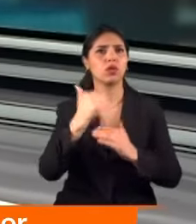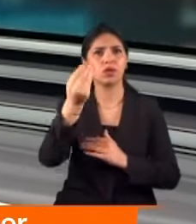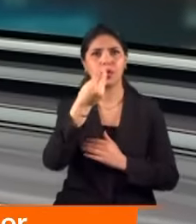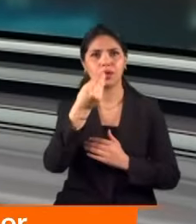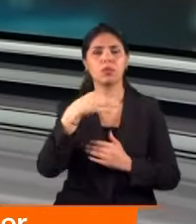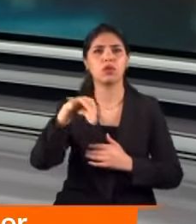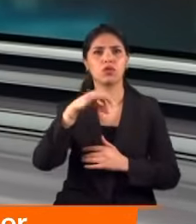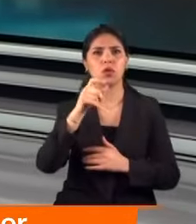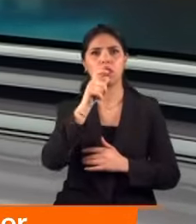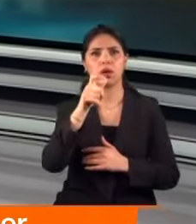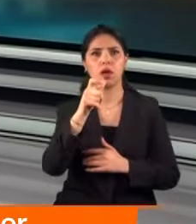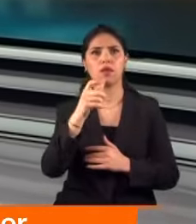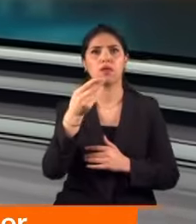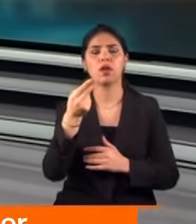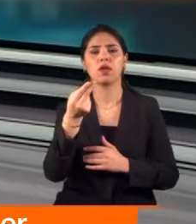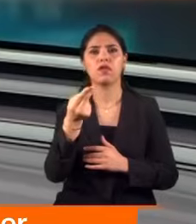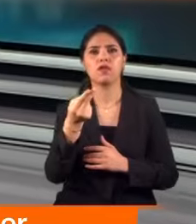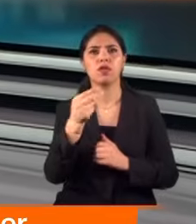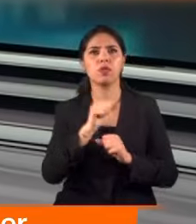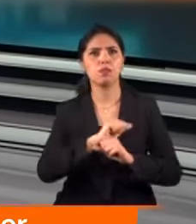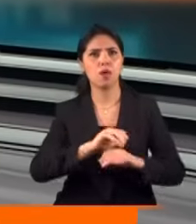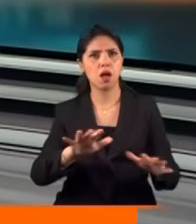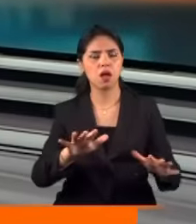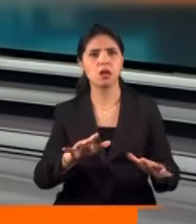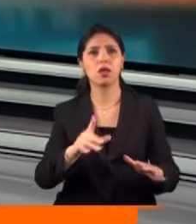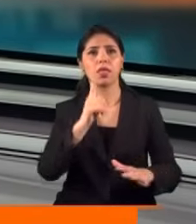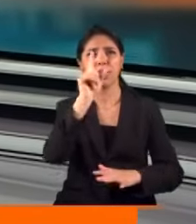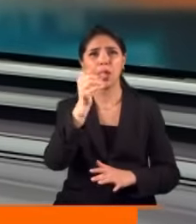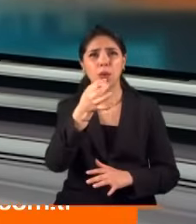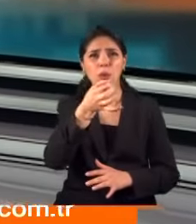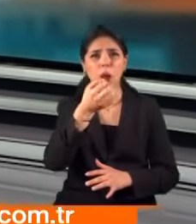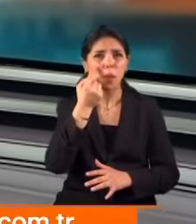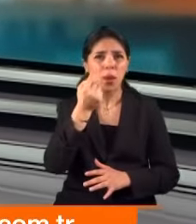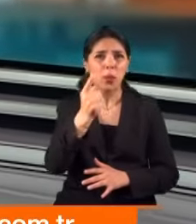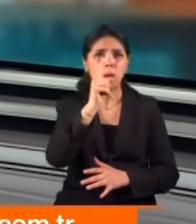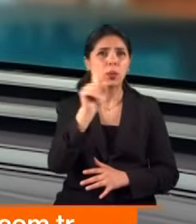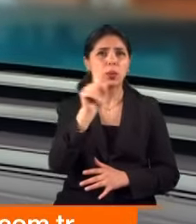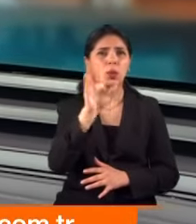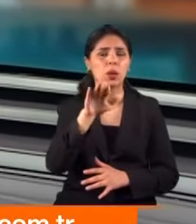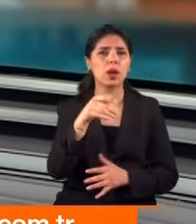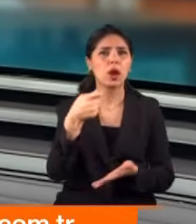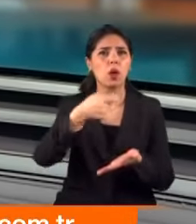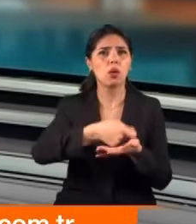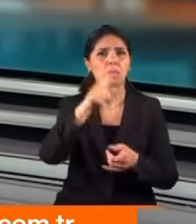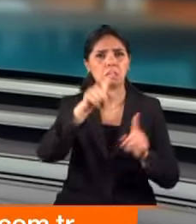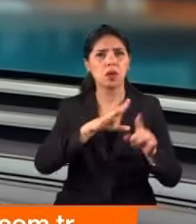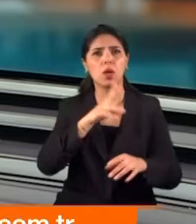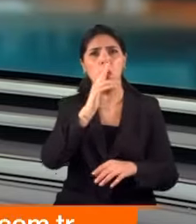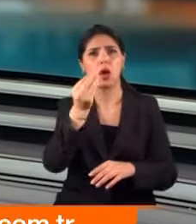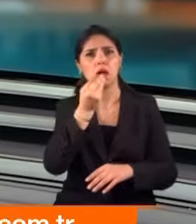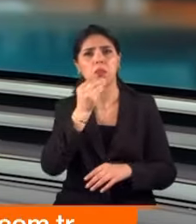içtiği çay kahvenin fişini paylaştı, faturasını paylaştı. Bir tek kurabiyeye 110 lira veren de vardı, öğle